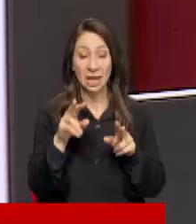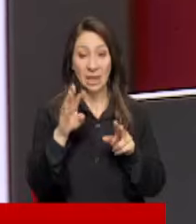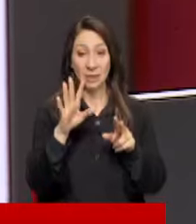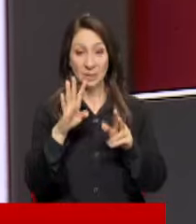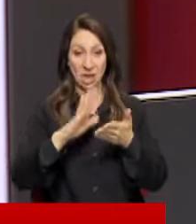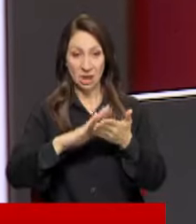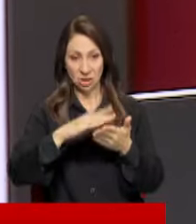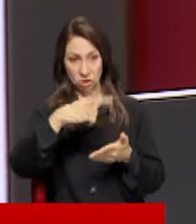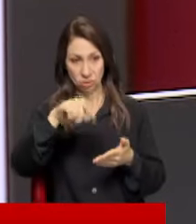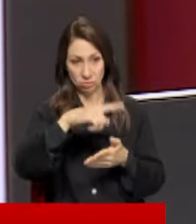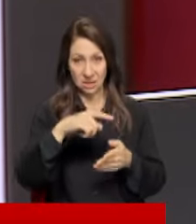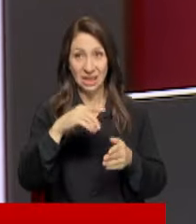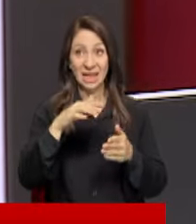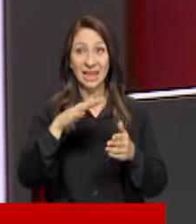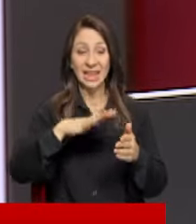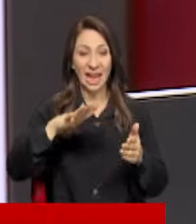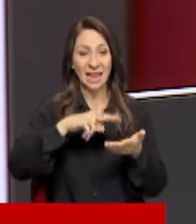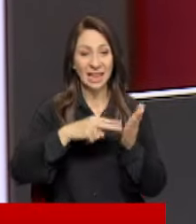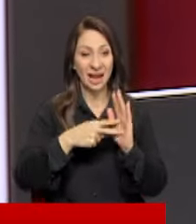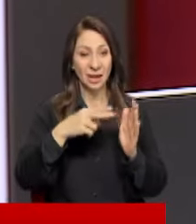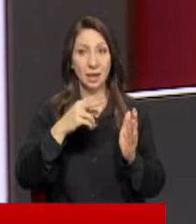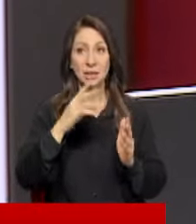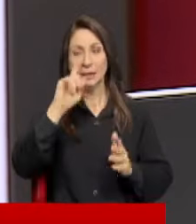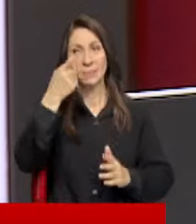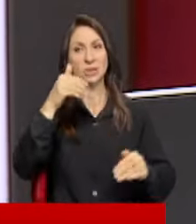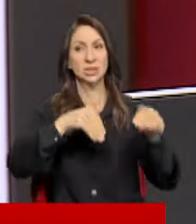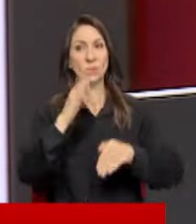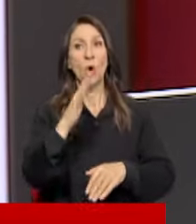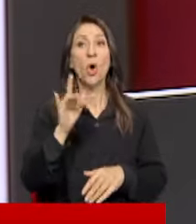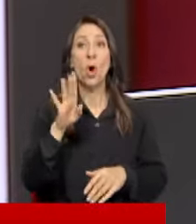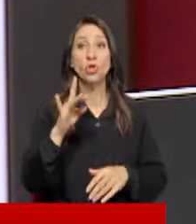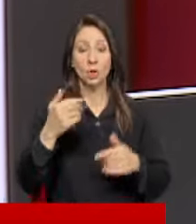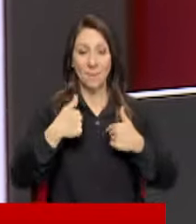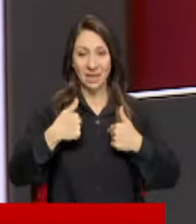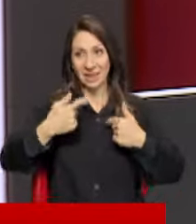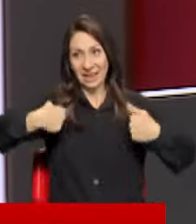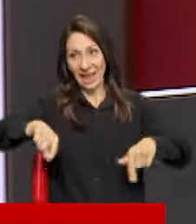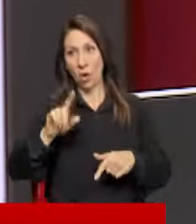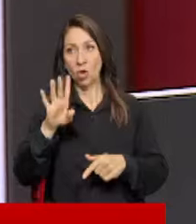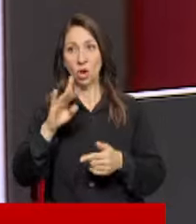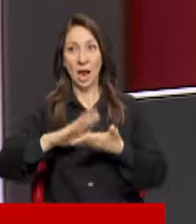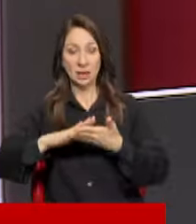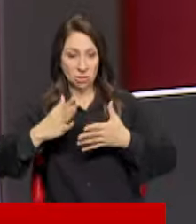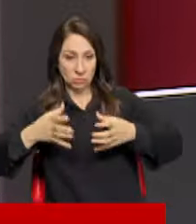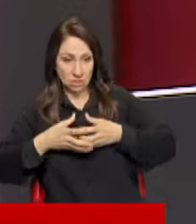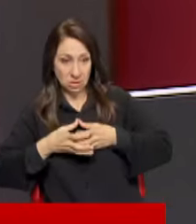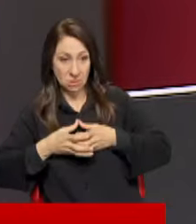45 arkadaşımız Genel İdare Kurulu'ndaki tek başımıza seçime girelim. 14 ben ve diğer 14 arkadaşımızla